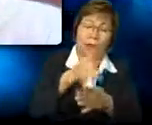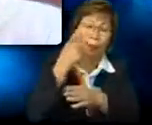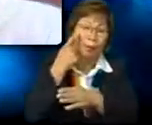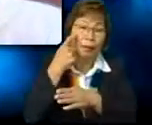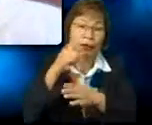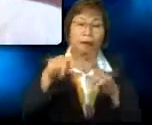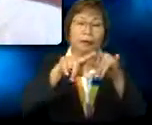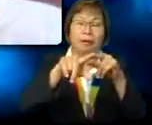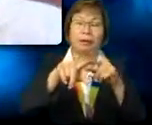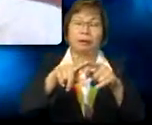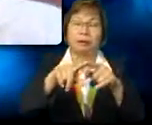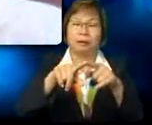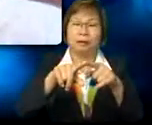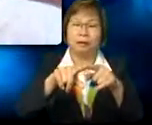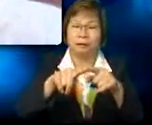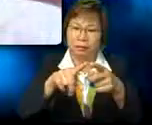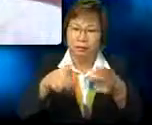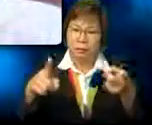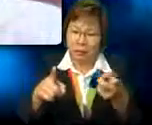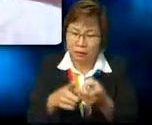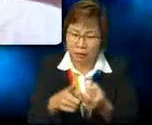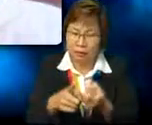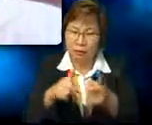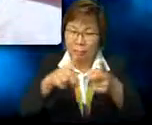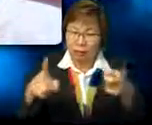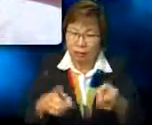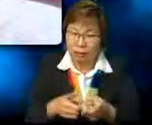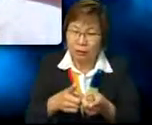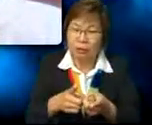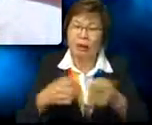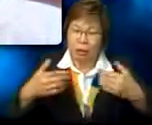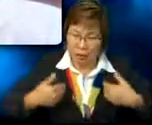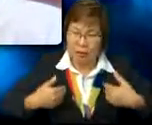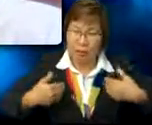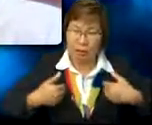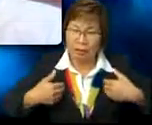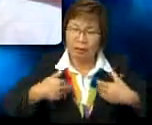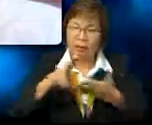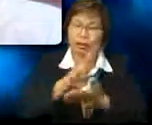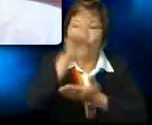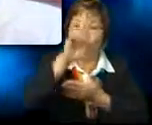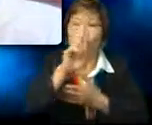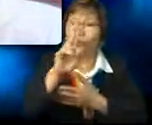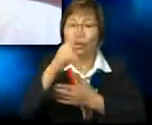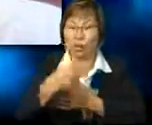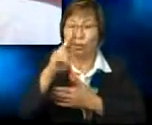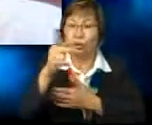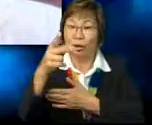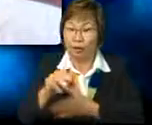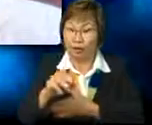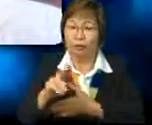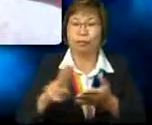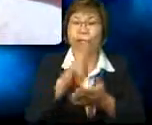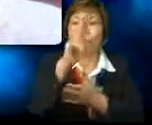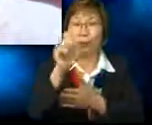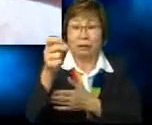iaitu sarjana surgery ophthalmology yang kedapatan di hospital di Universiti Kebangsaan Malaysia, di